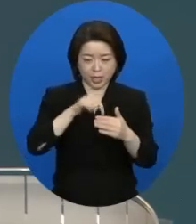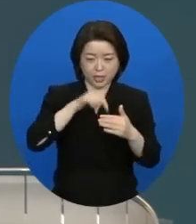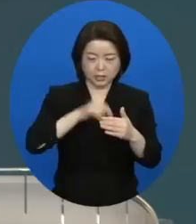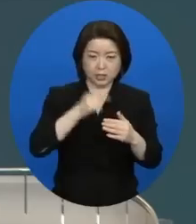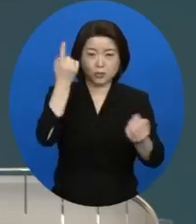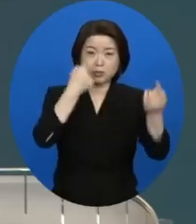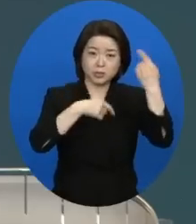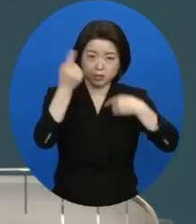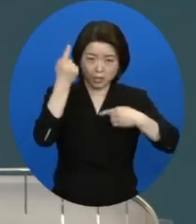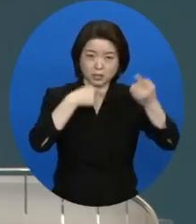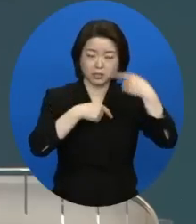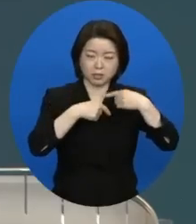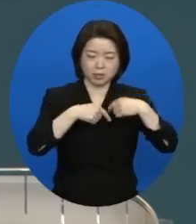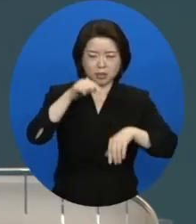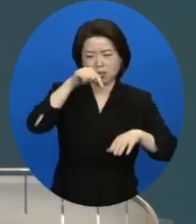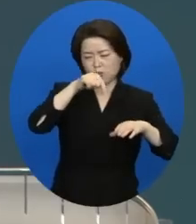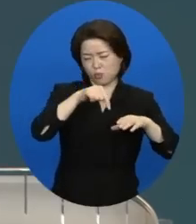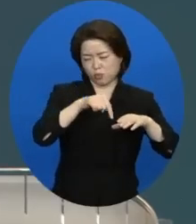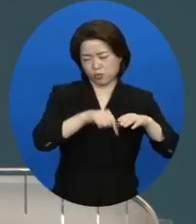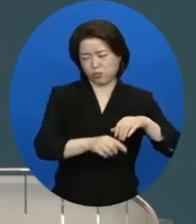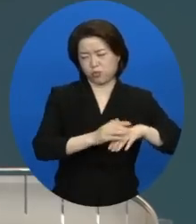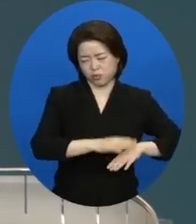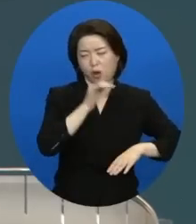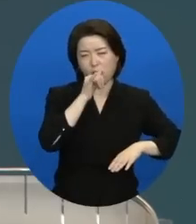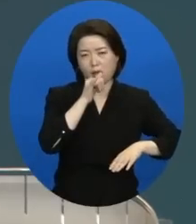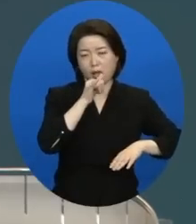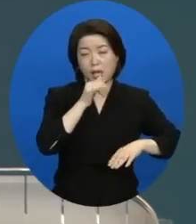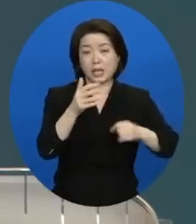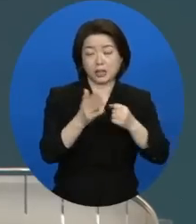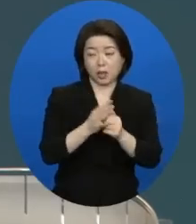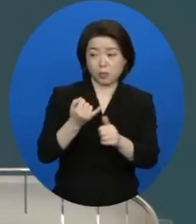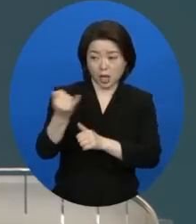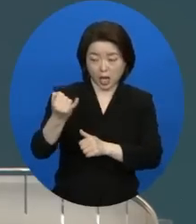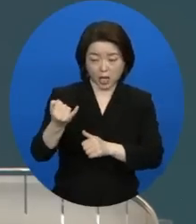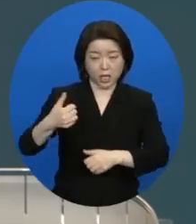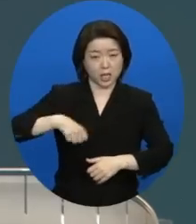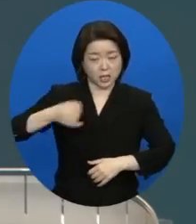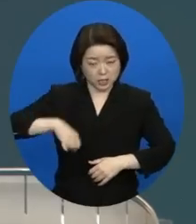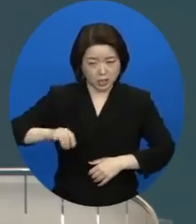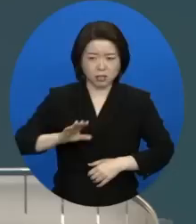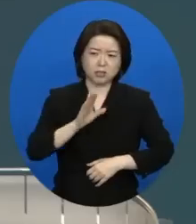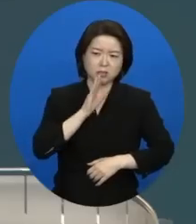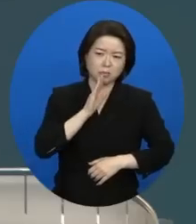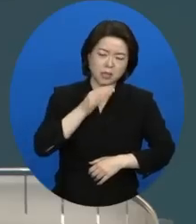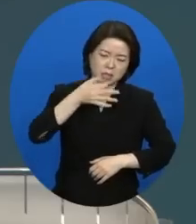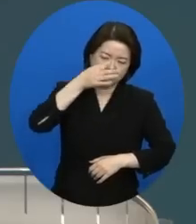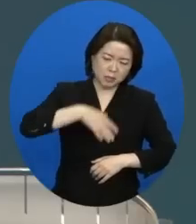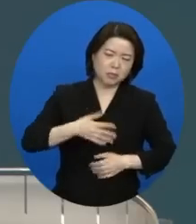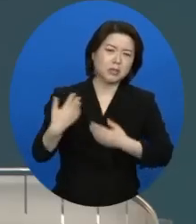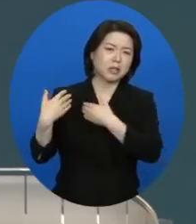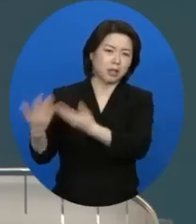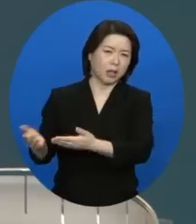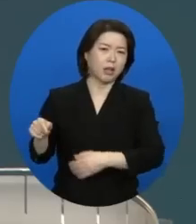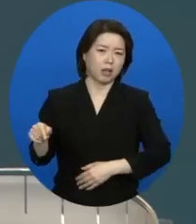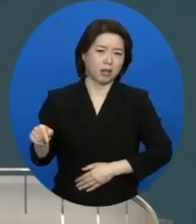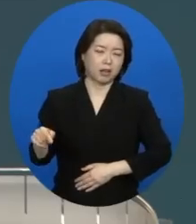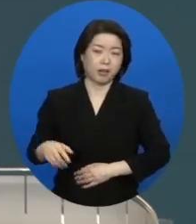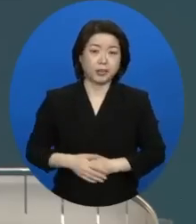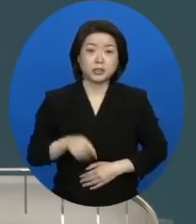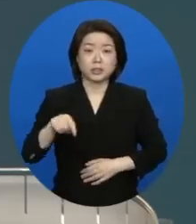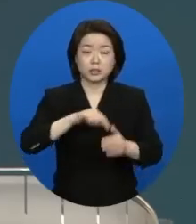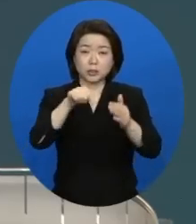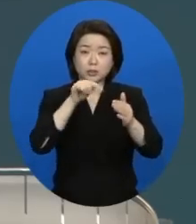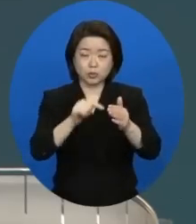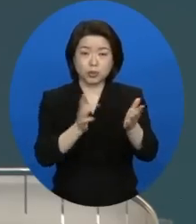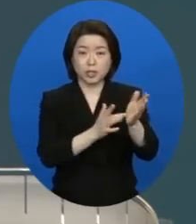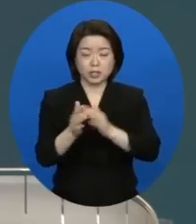상처가 깊어졌습니다. 그래서 아내와 자녀들을 너무나 힘들게 했었습니다. 그런 중에